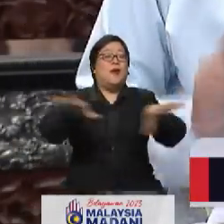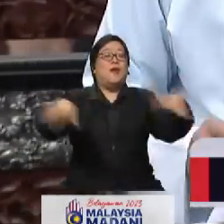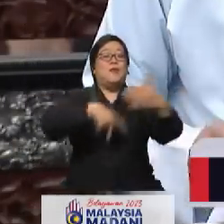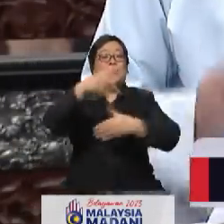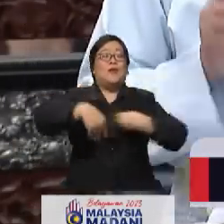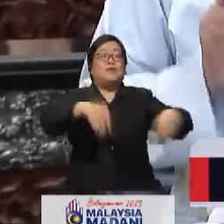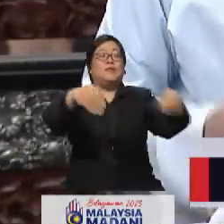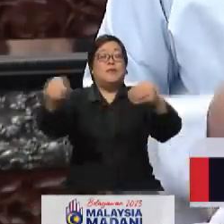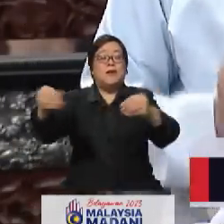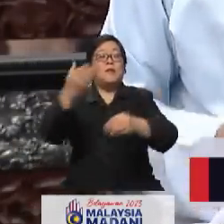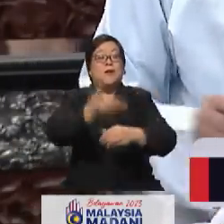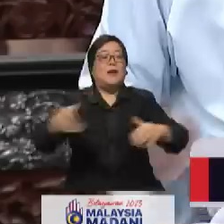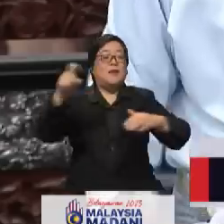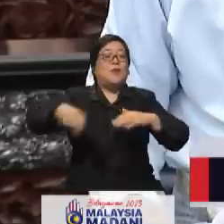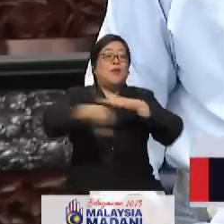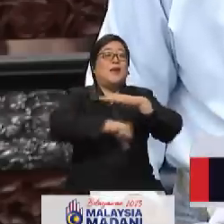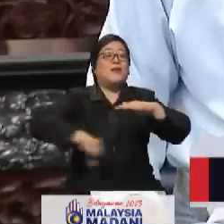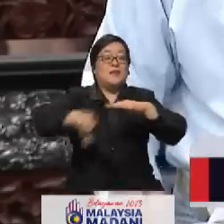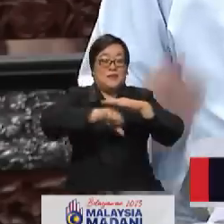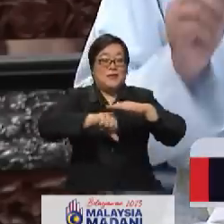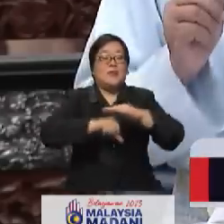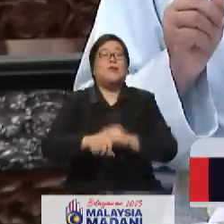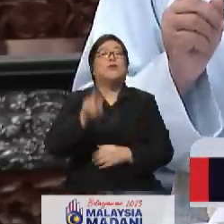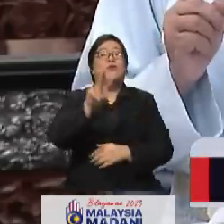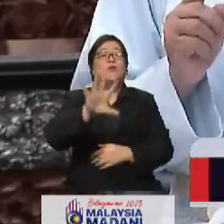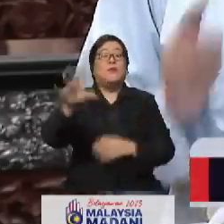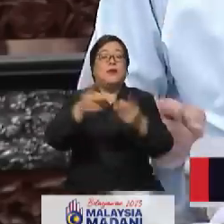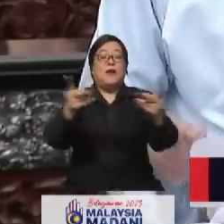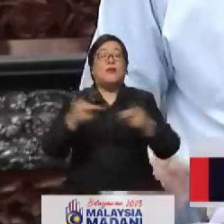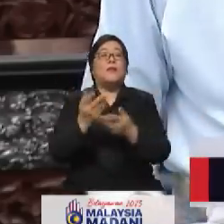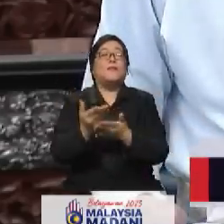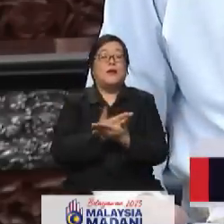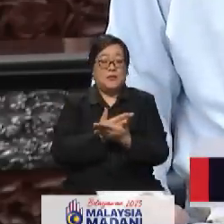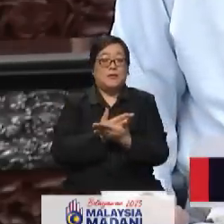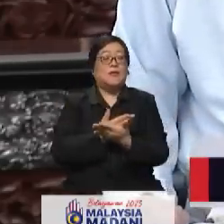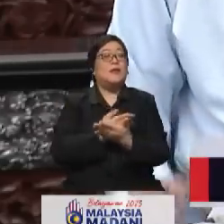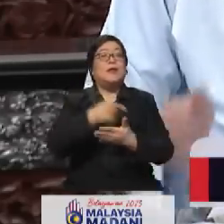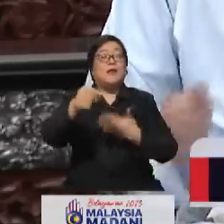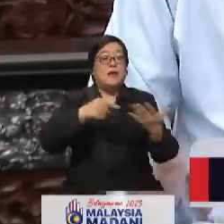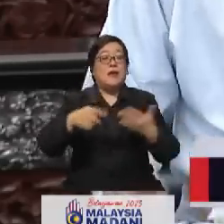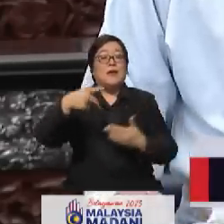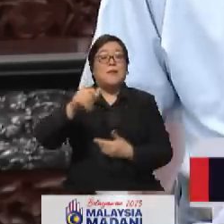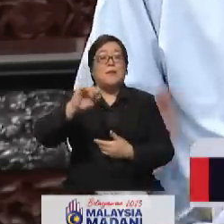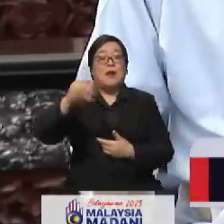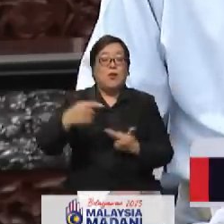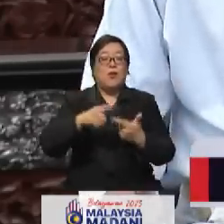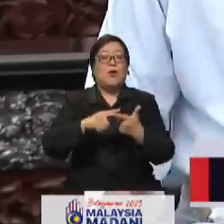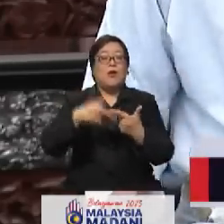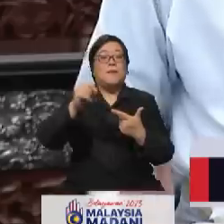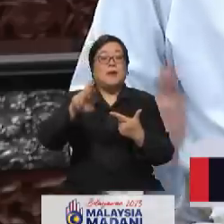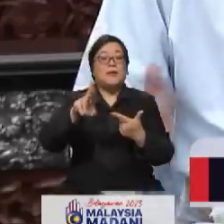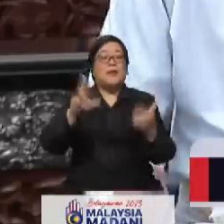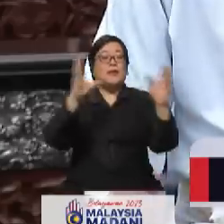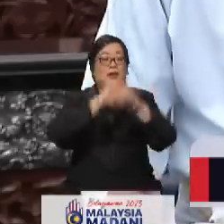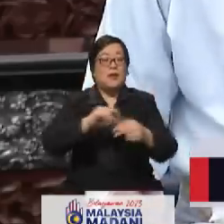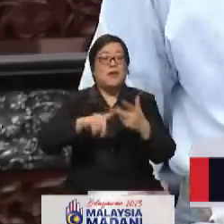program pengedaran barangan keperluan asas ke 25 kawasan baru, antaranya di Paluh dan Pasir Sarawak,